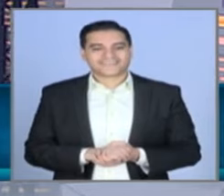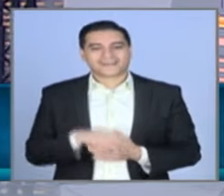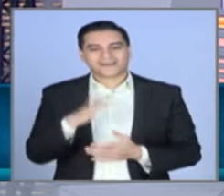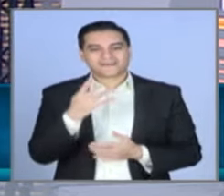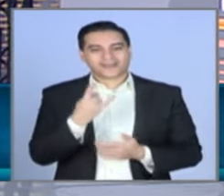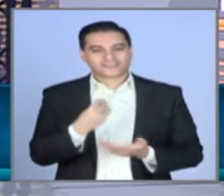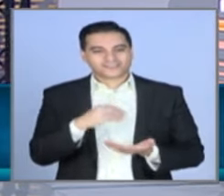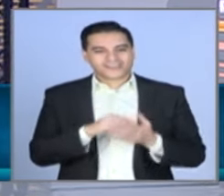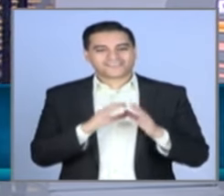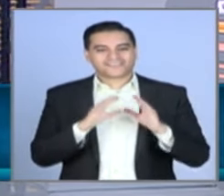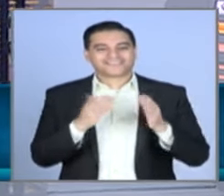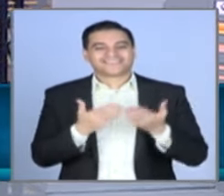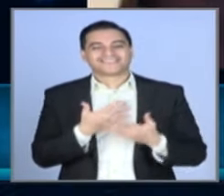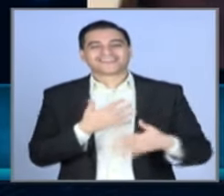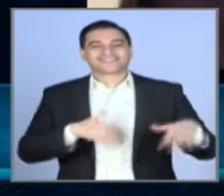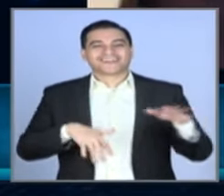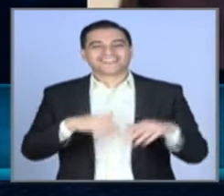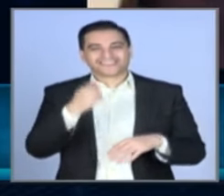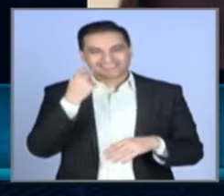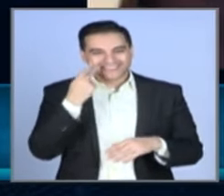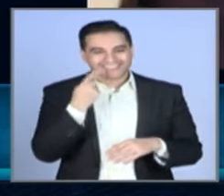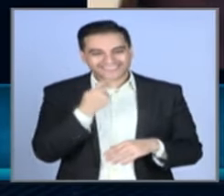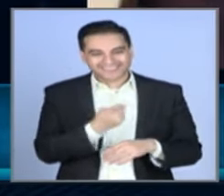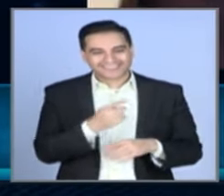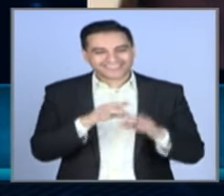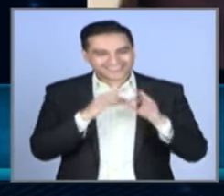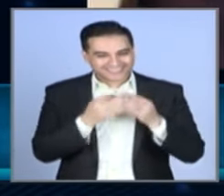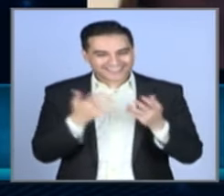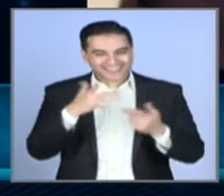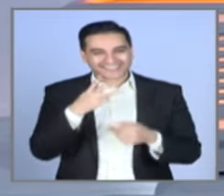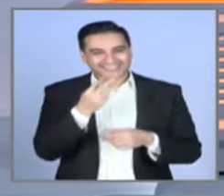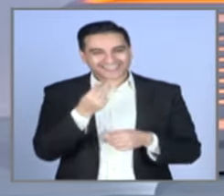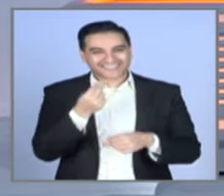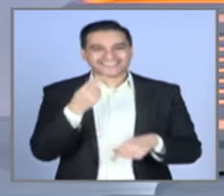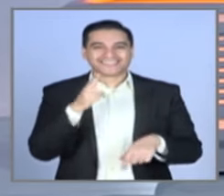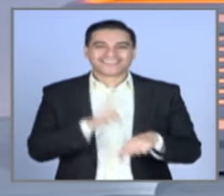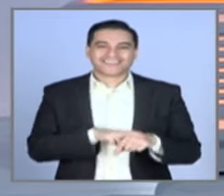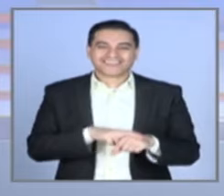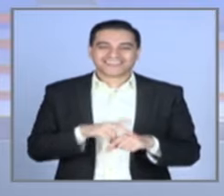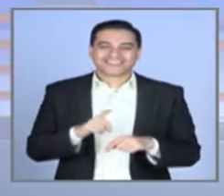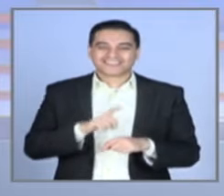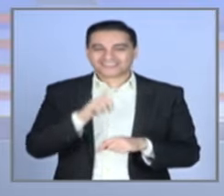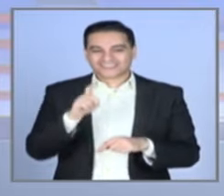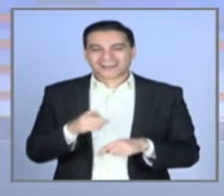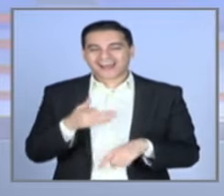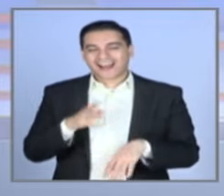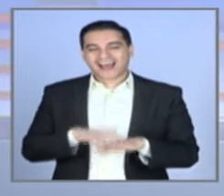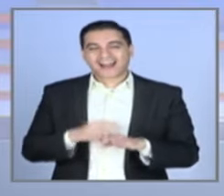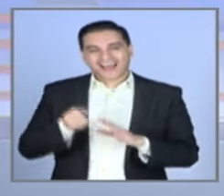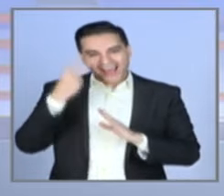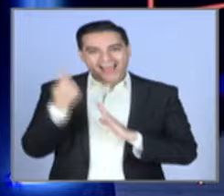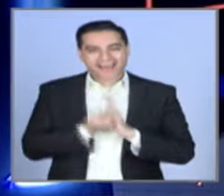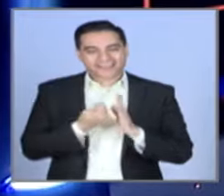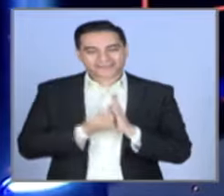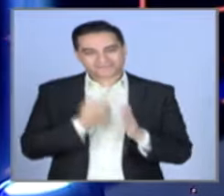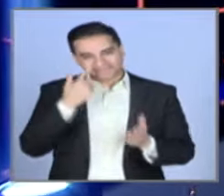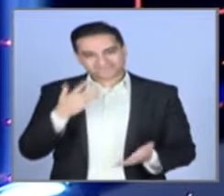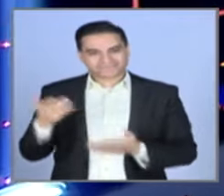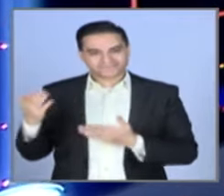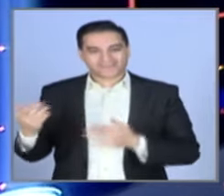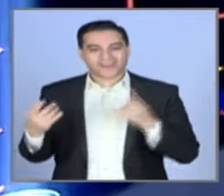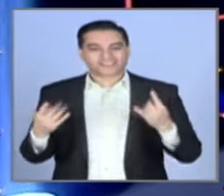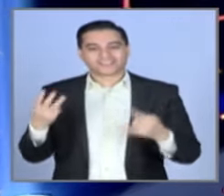10 نقاط لفريق الحياة. فريق الحياة 5، عائلة عيسى 30، وعندكم سؤال في الأدب. أدب والسؤال،